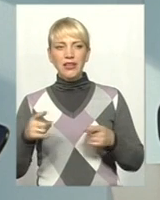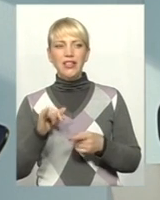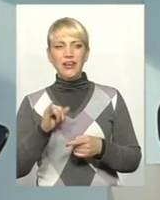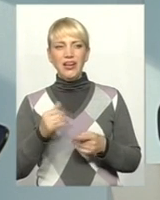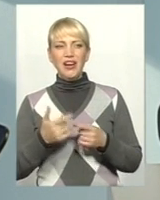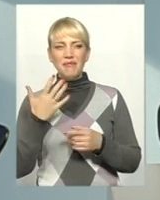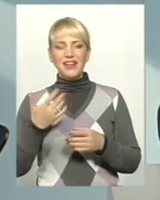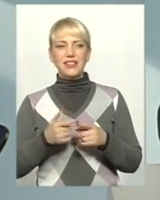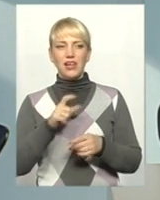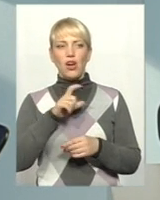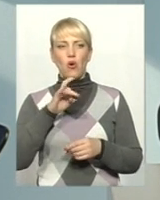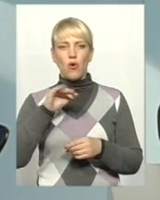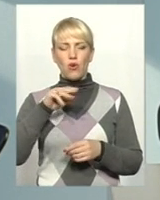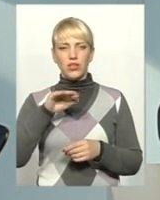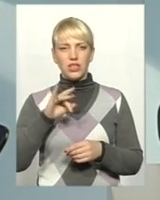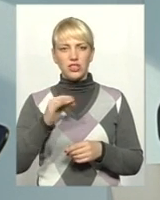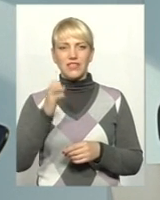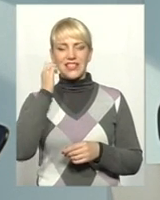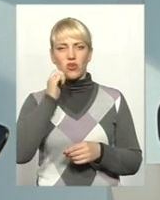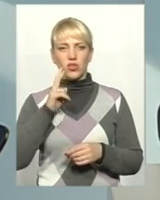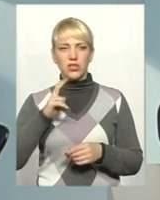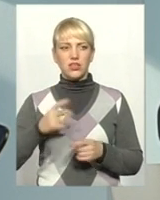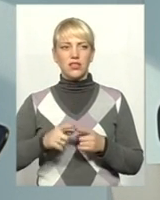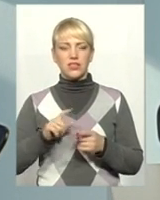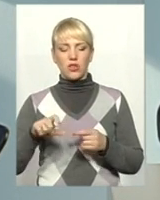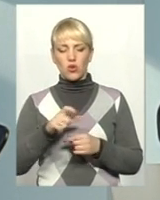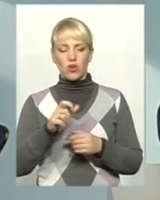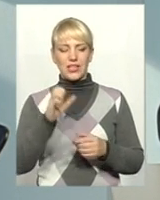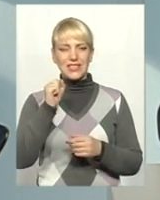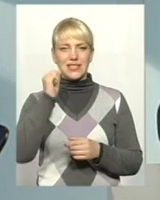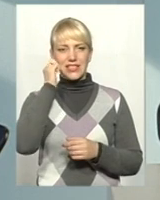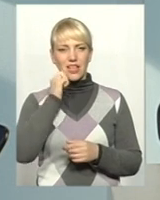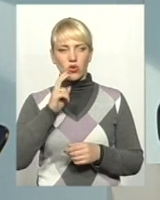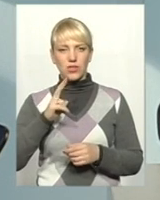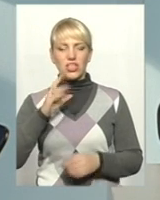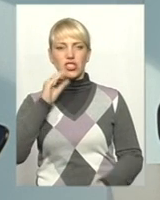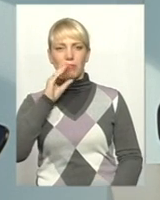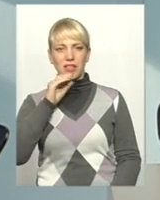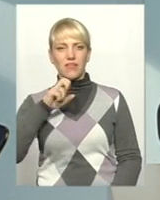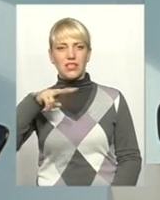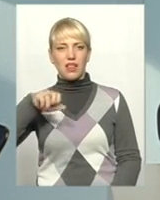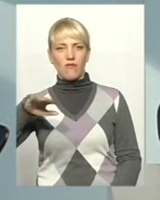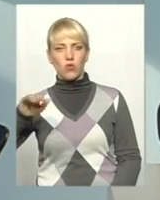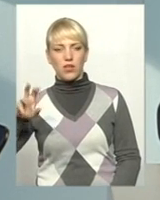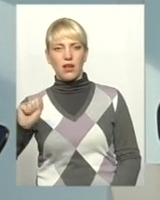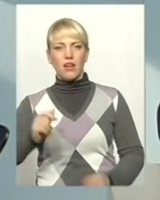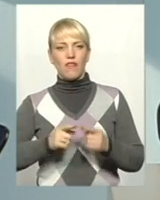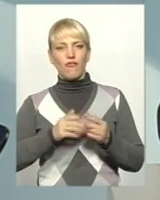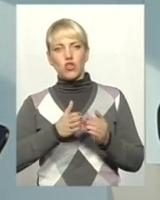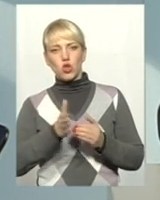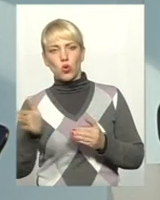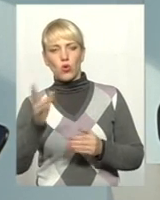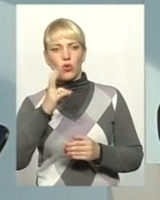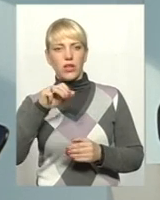це Гордиш-Рівна, Старокостатіно, це дорога із Старокостатіно на Шепетівка-Славута і в сторону Нітішина. Ми також